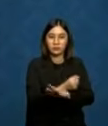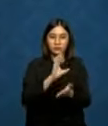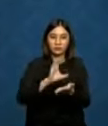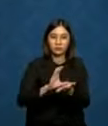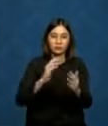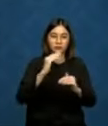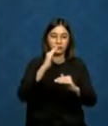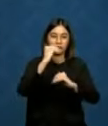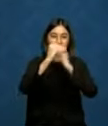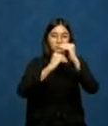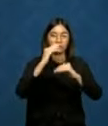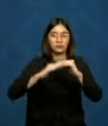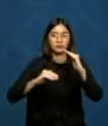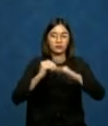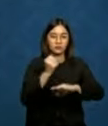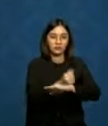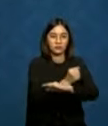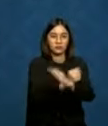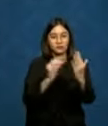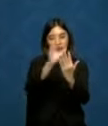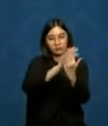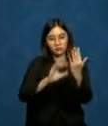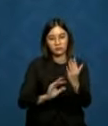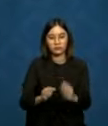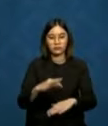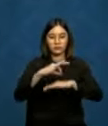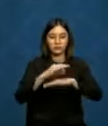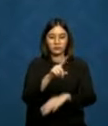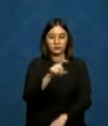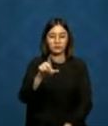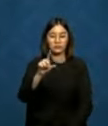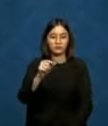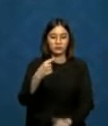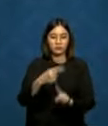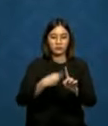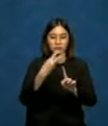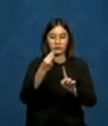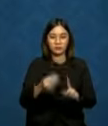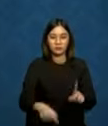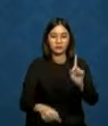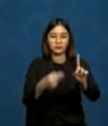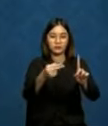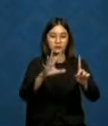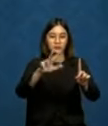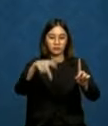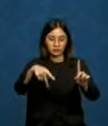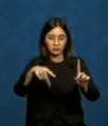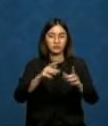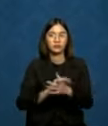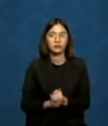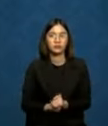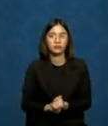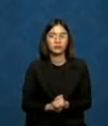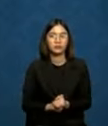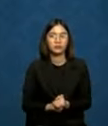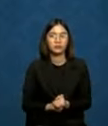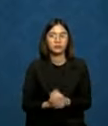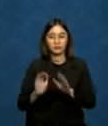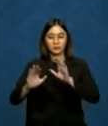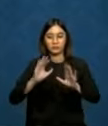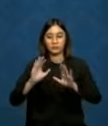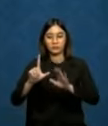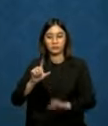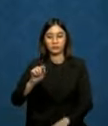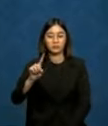พัฒนาฝีมือรางงานทั่วประเทศ 1 120อัตราเดือนละ15,000บาทค่ะที่ที่บอกว่าประมาณ